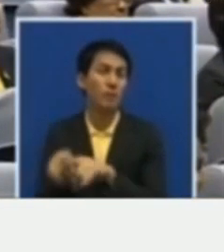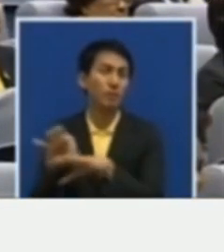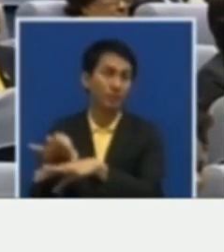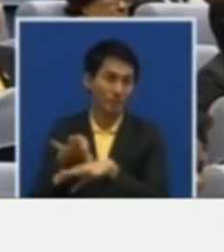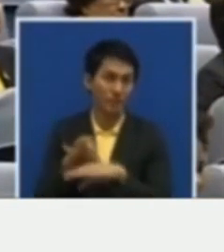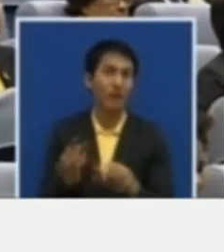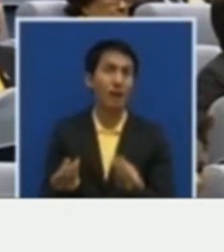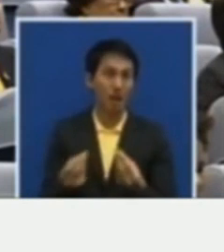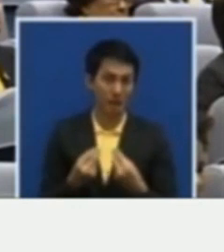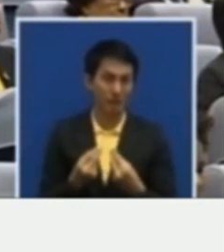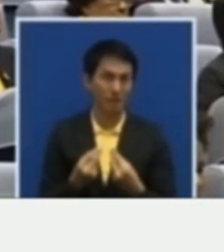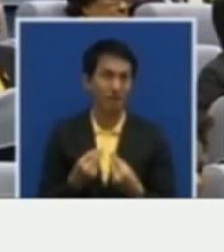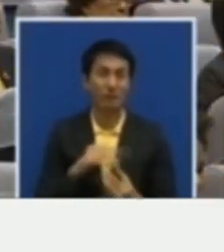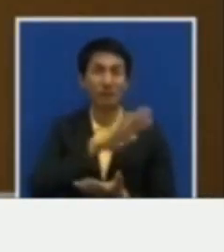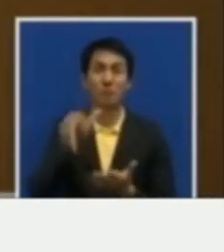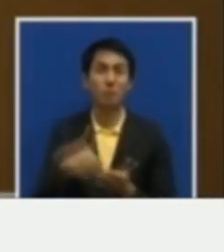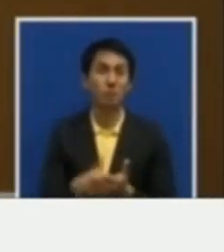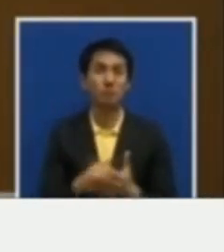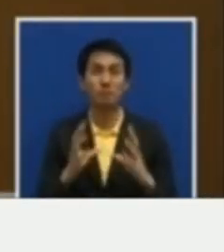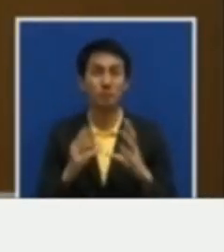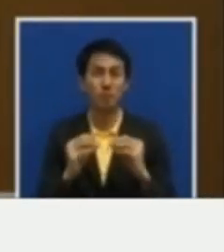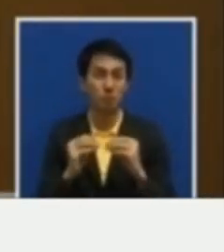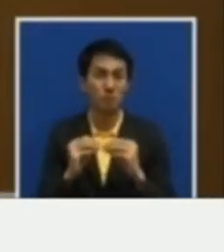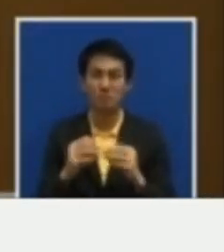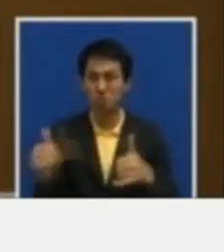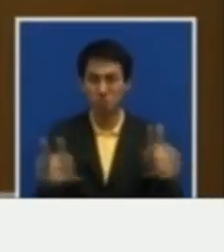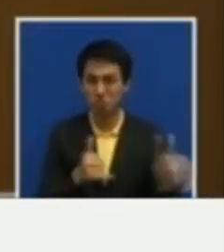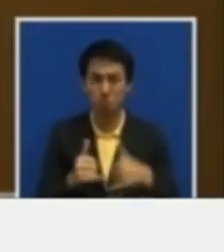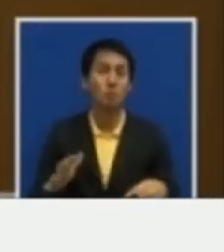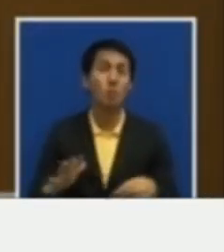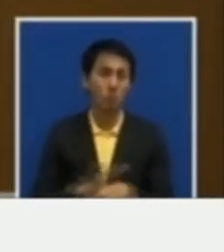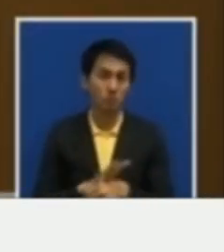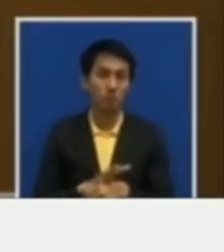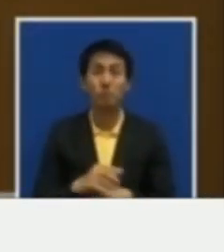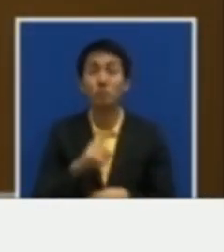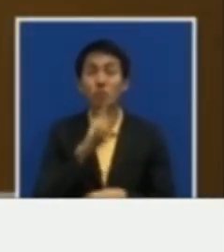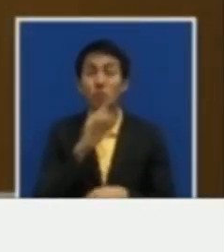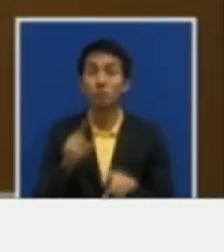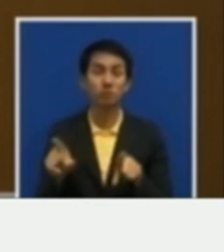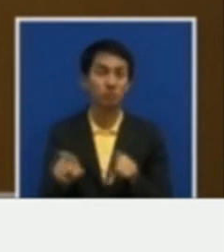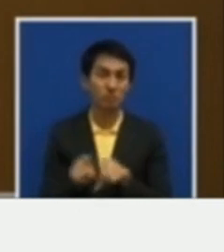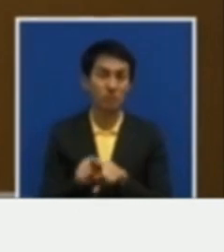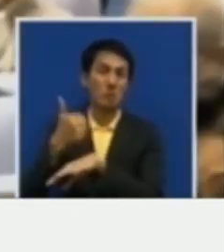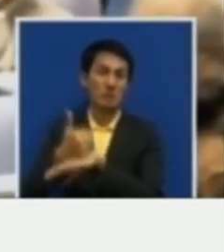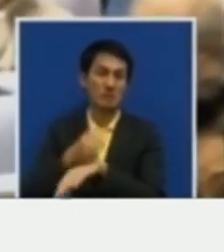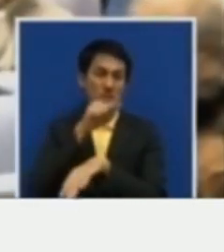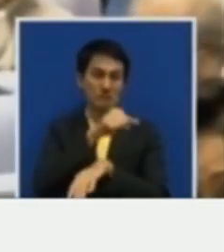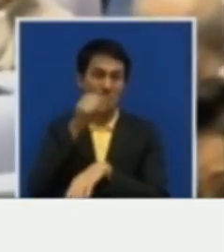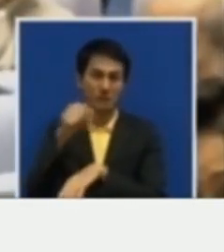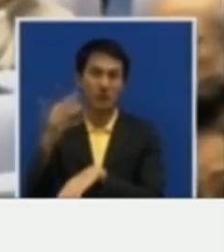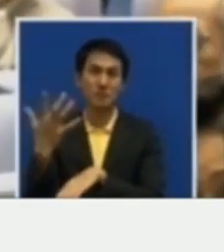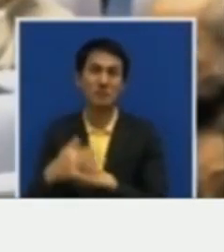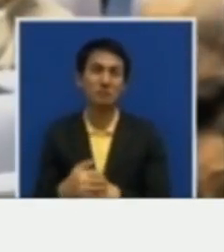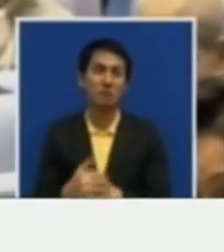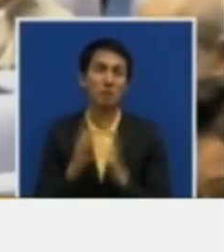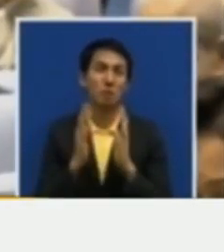น้าแต่ยามใดไม่ถูกเรียกจากเสียงของอำนาจการข